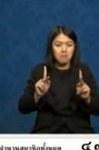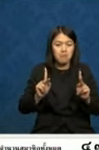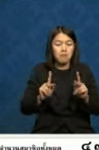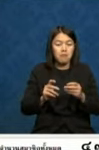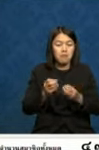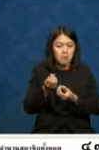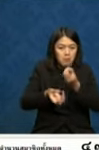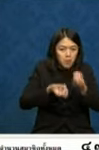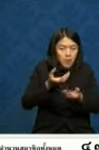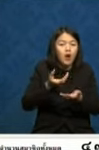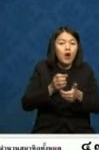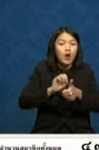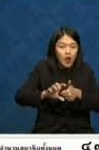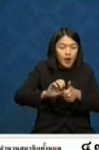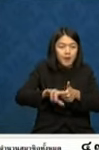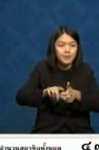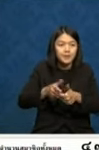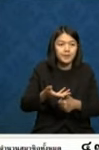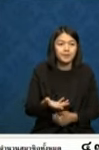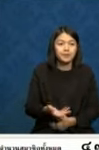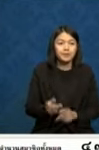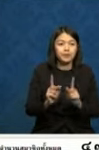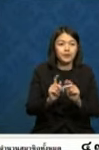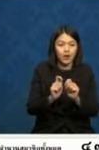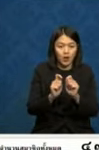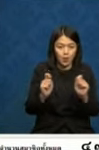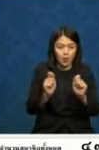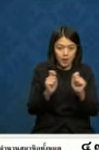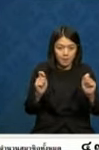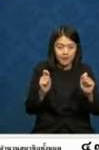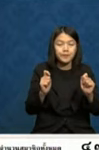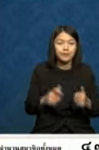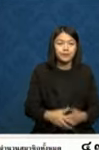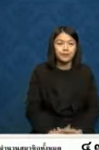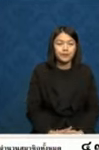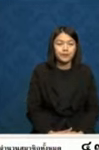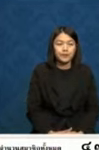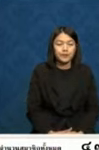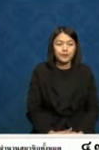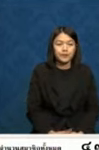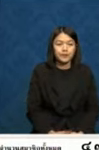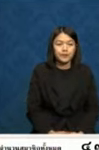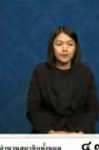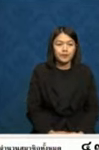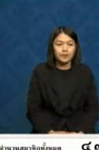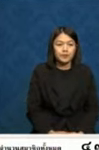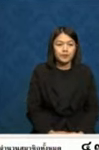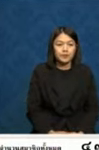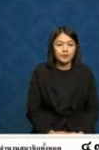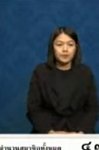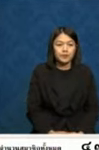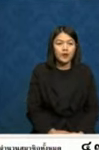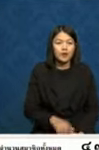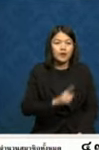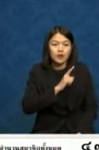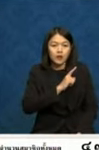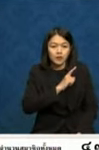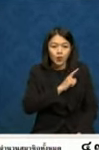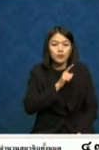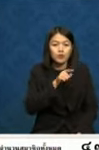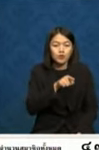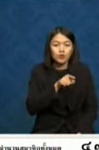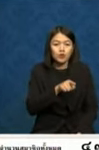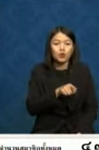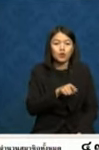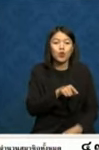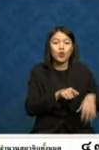ความเห็นนะครับแล้วก็ท่านก็เป็นอนุกรรมาธิการที่รับผิดชอบในส่วนของส